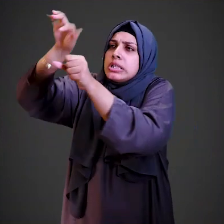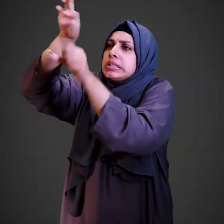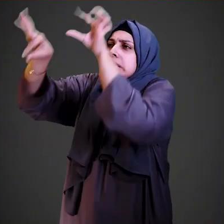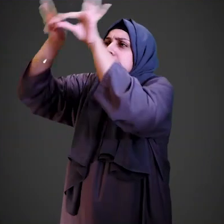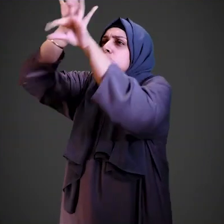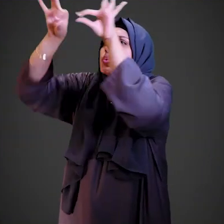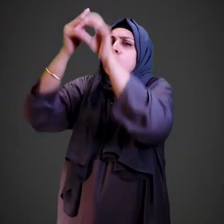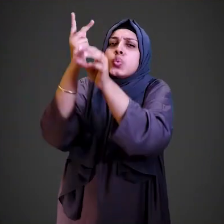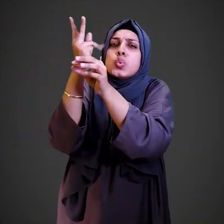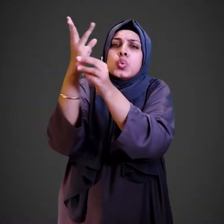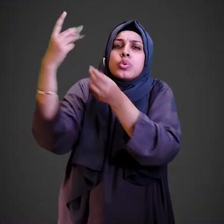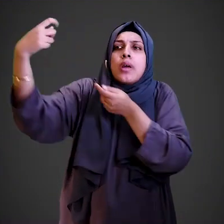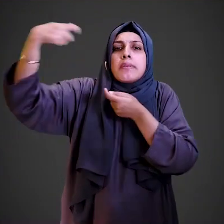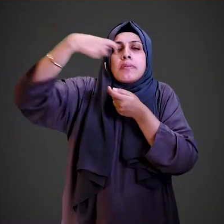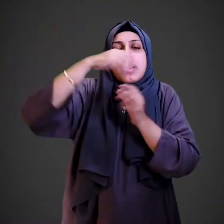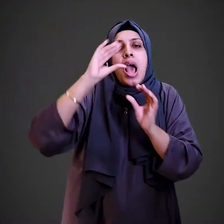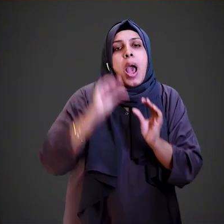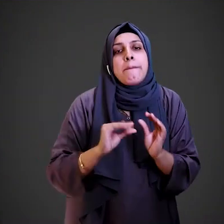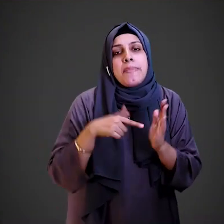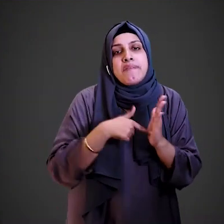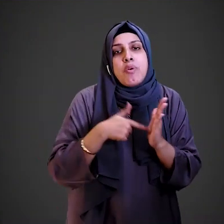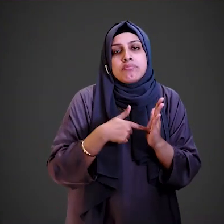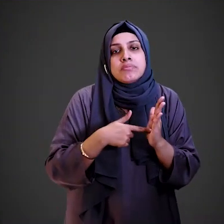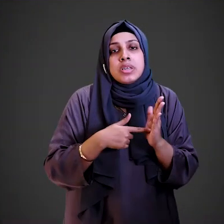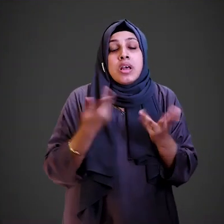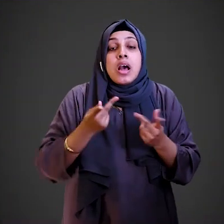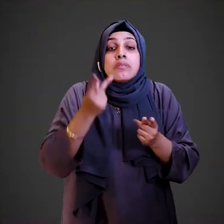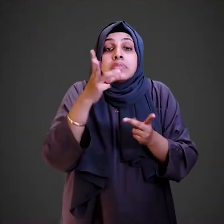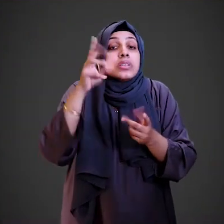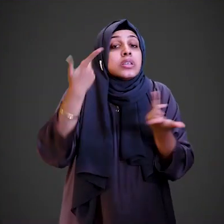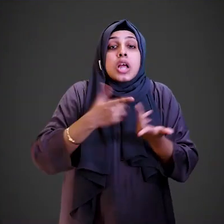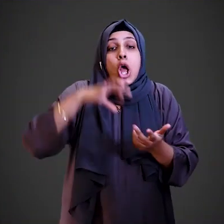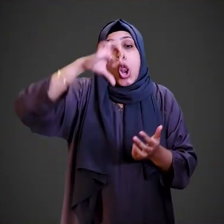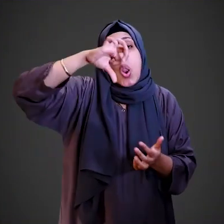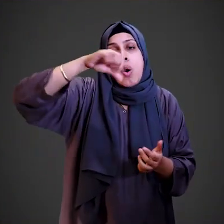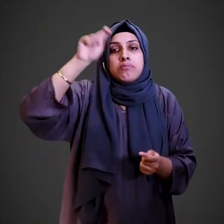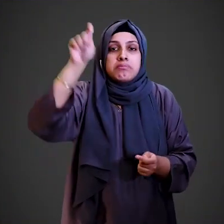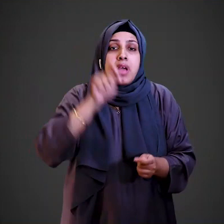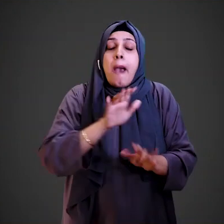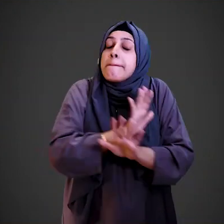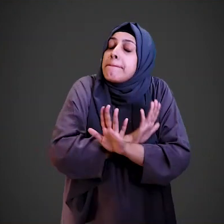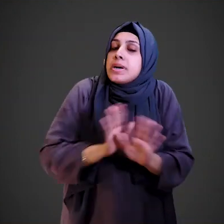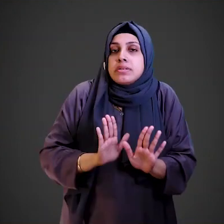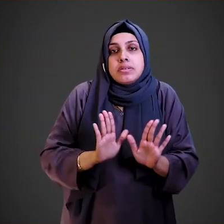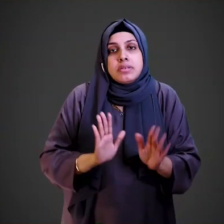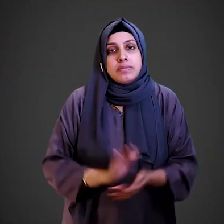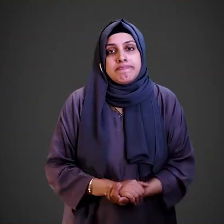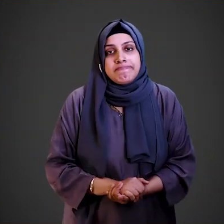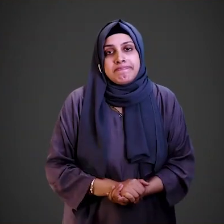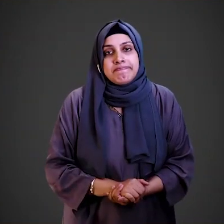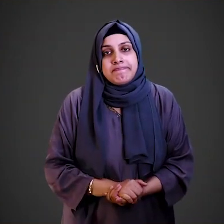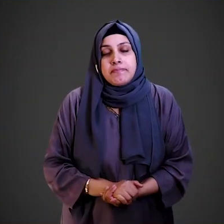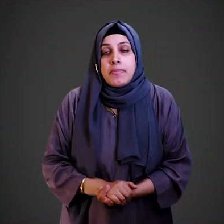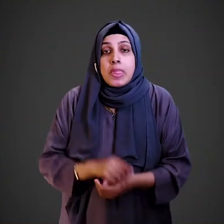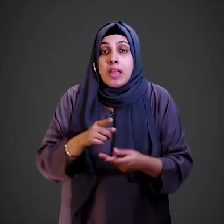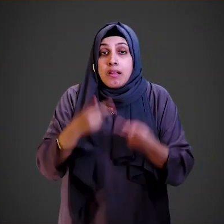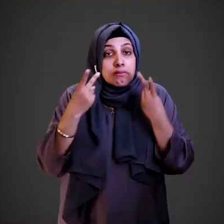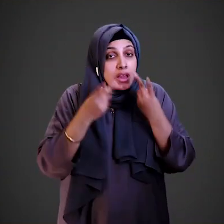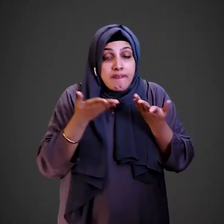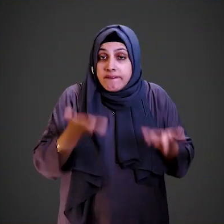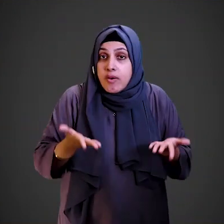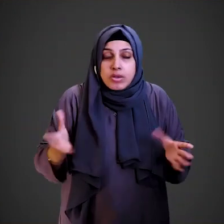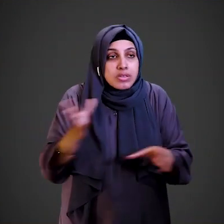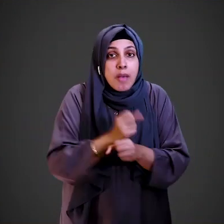کرتی ہے اور ملکی پیداوار کا ٹیکس کے ساتھ شرح تناسب صرف 9.5% ہے۔ ان حالات